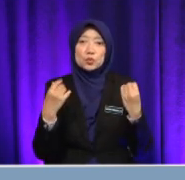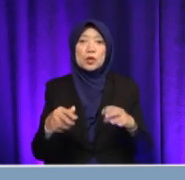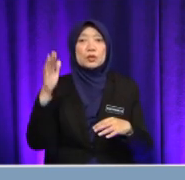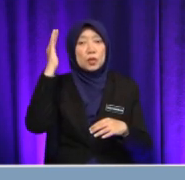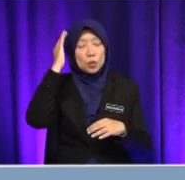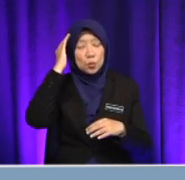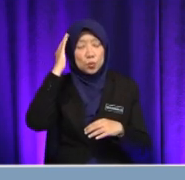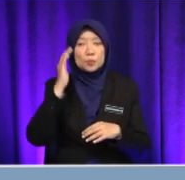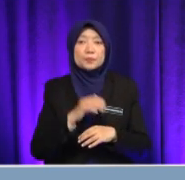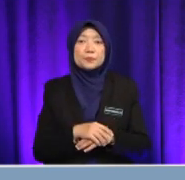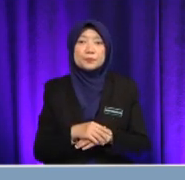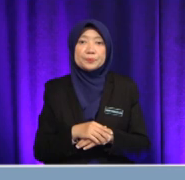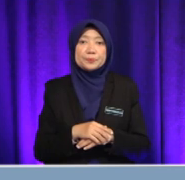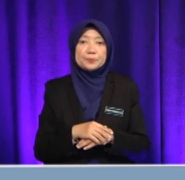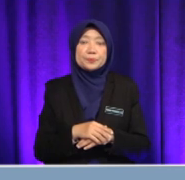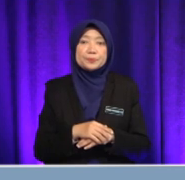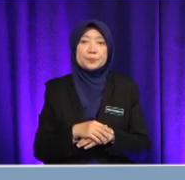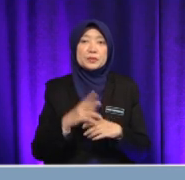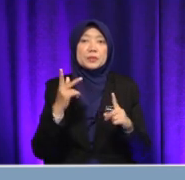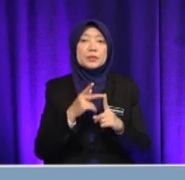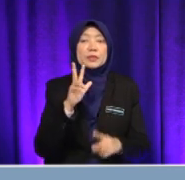oke yang ketiga